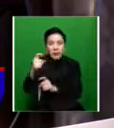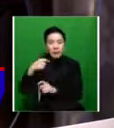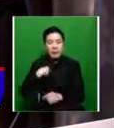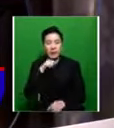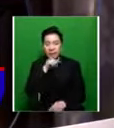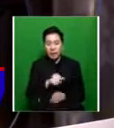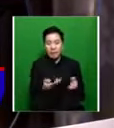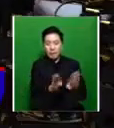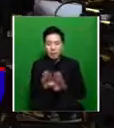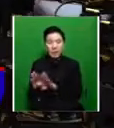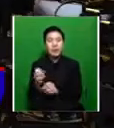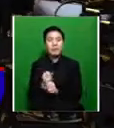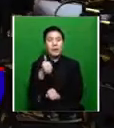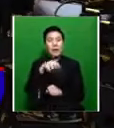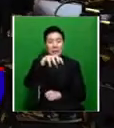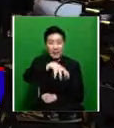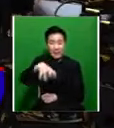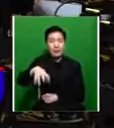ครับ